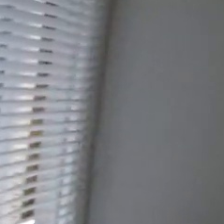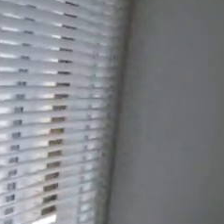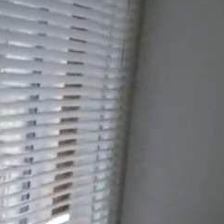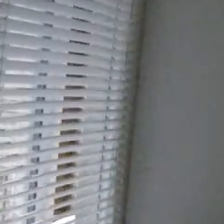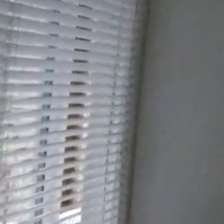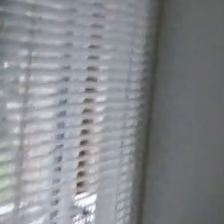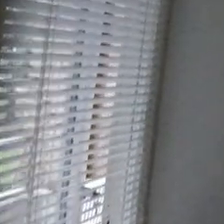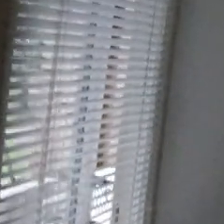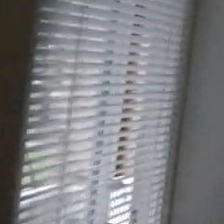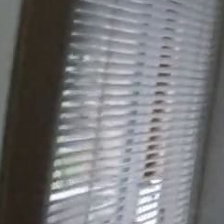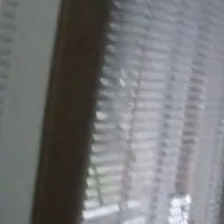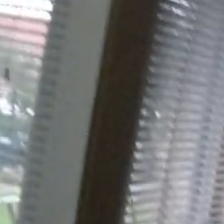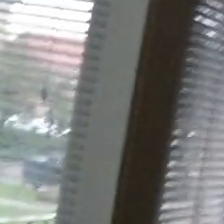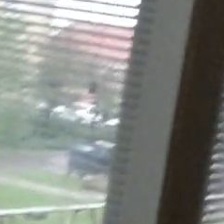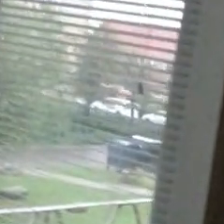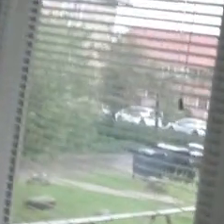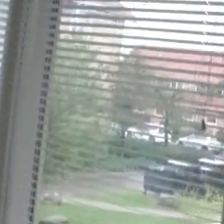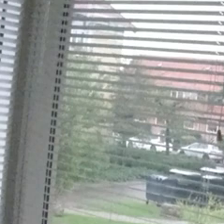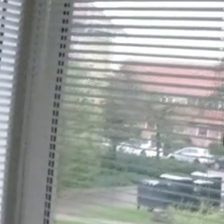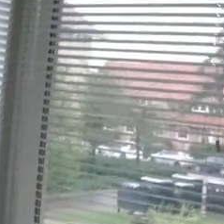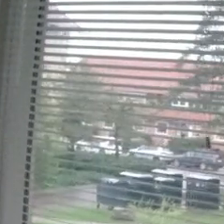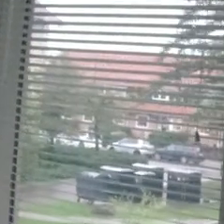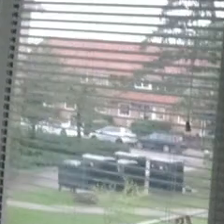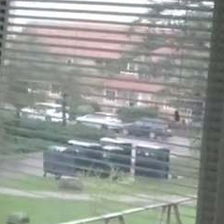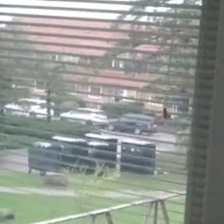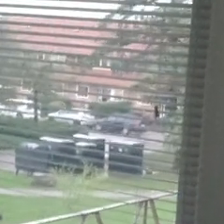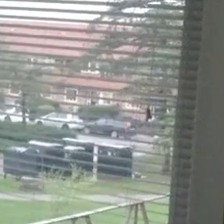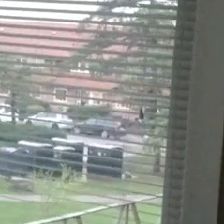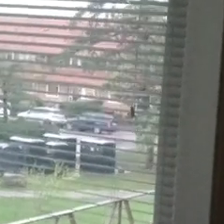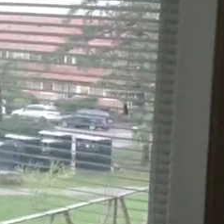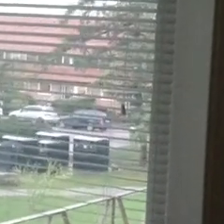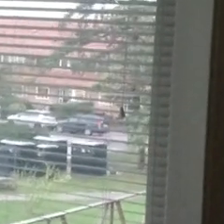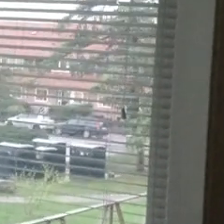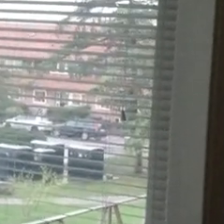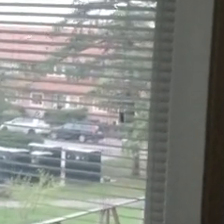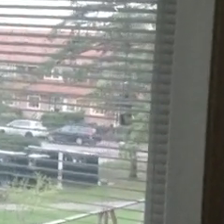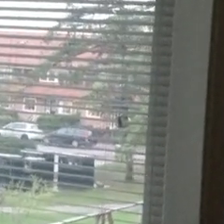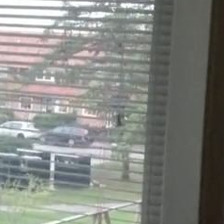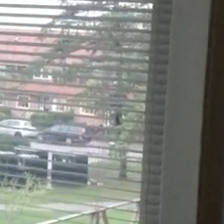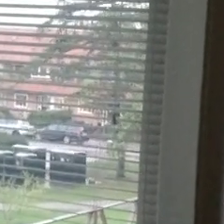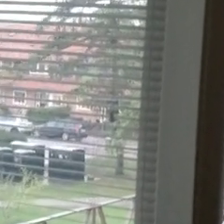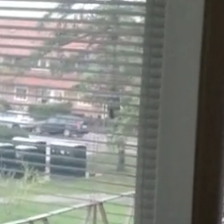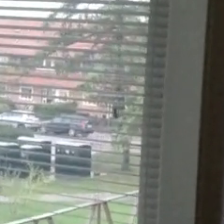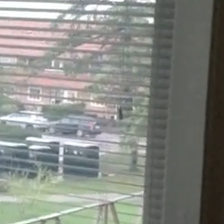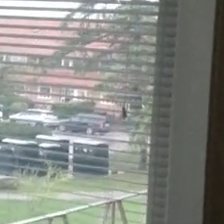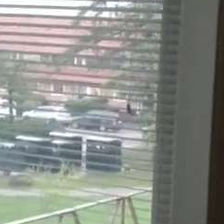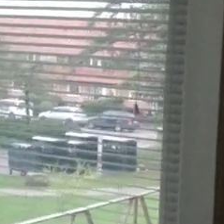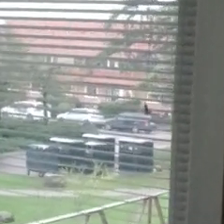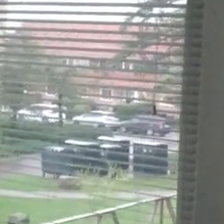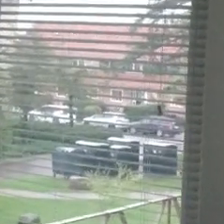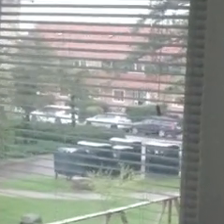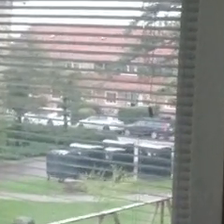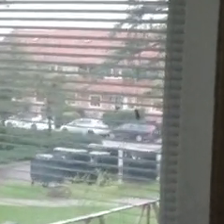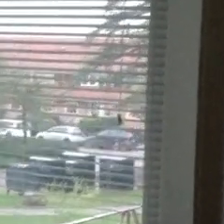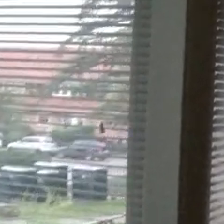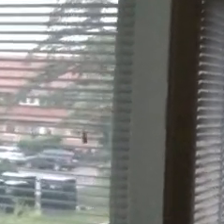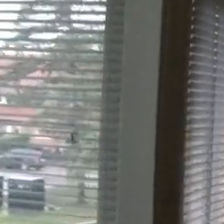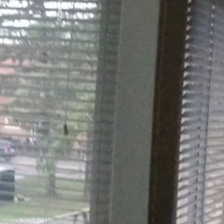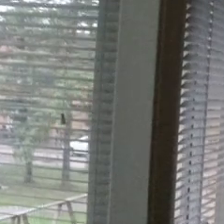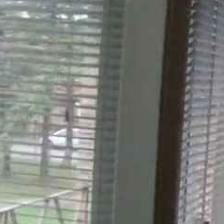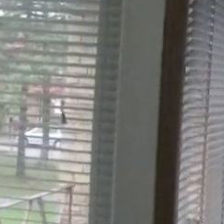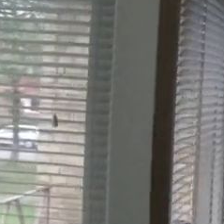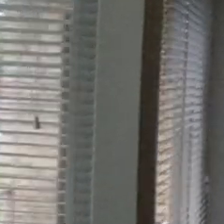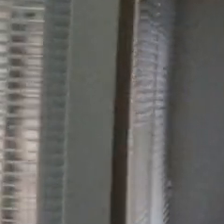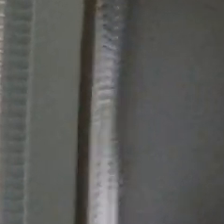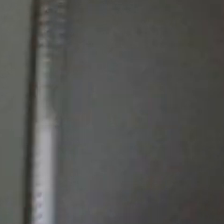snart 1. oktober næste uge, jeg er stadig i live, og det er rigtig godt. Danmark er sluppet noget igennem den pandemi. Vi har jo ikke fået lagt vores sundhedsvæsen ned